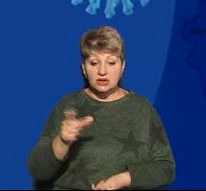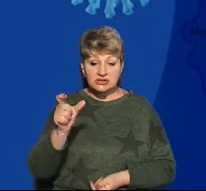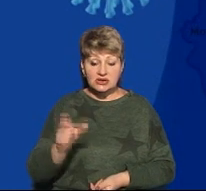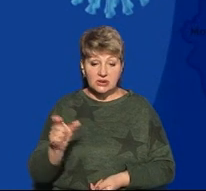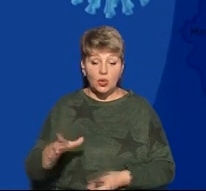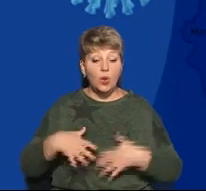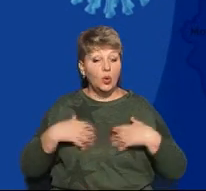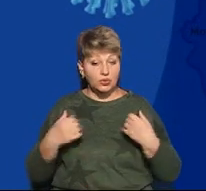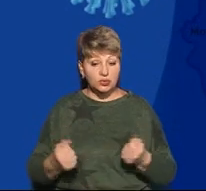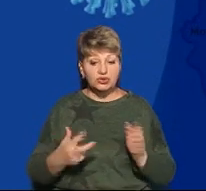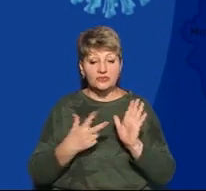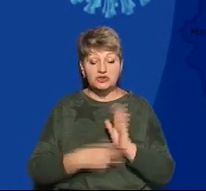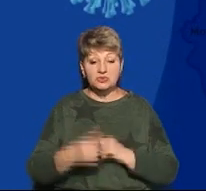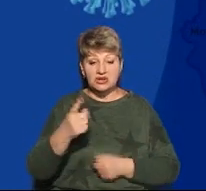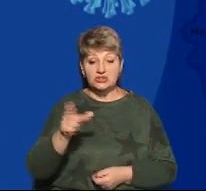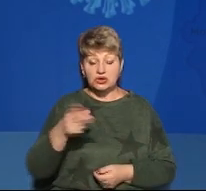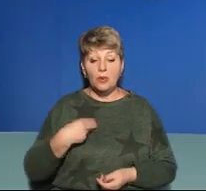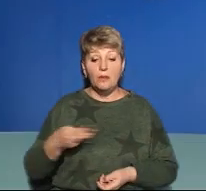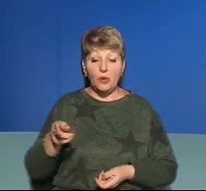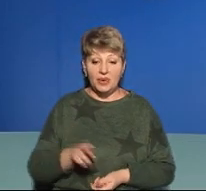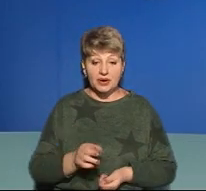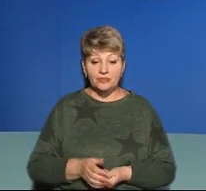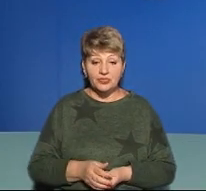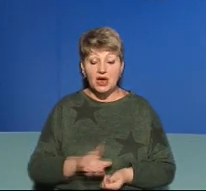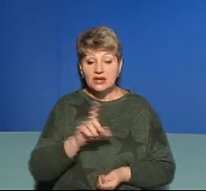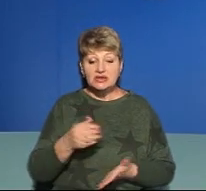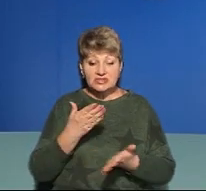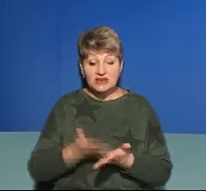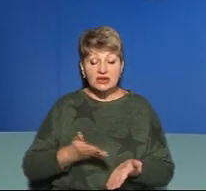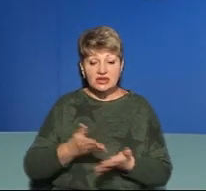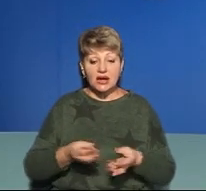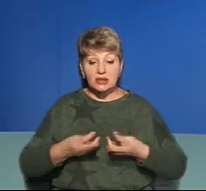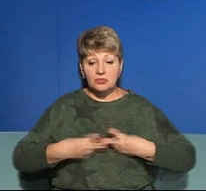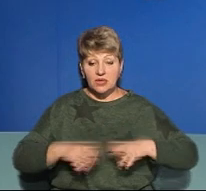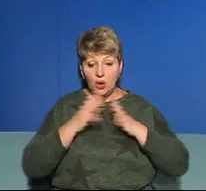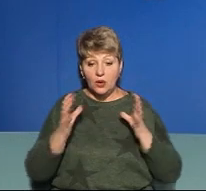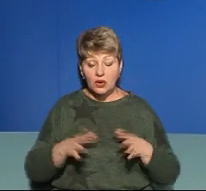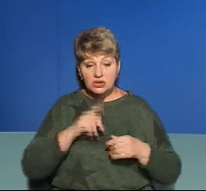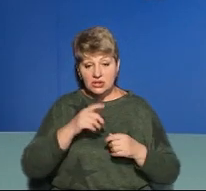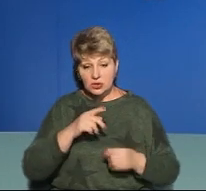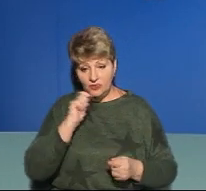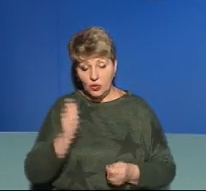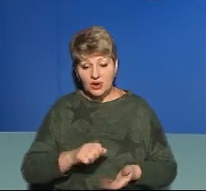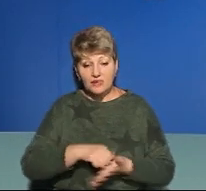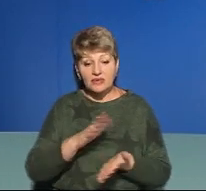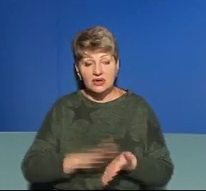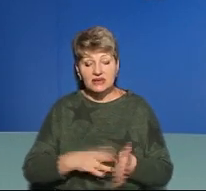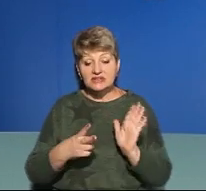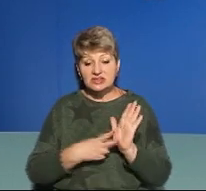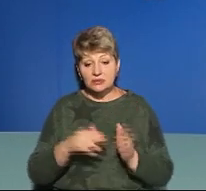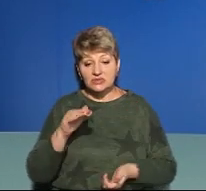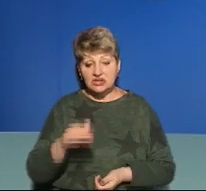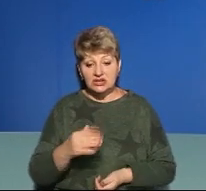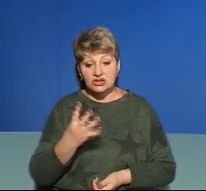7091 пацієнт одужав, 81 помер». За даними Міністерства охорони здоров'я, в Україні за добу виявили